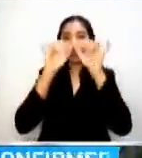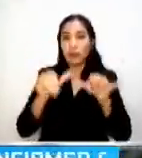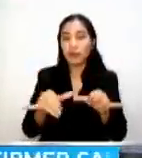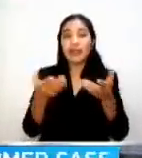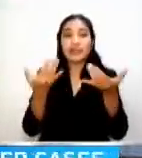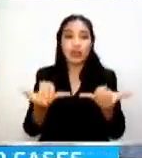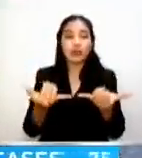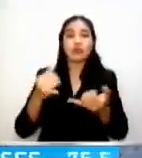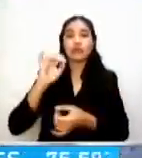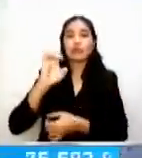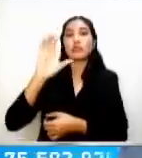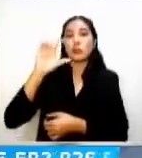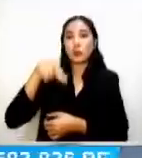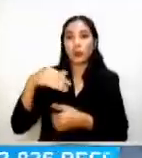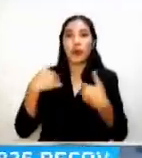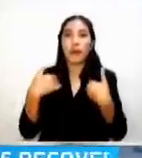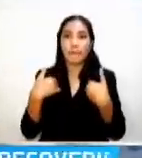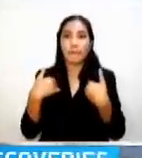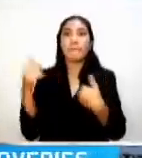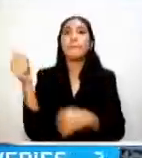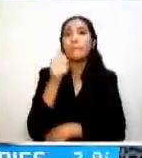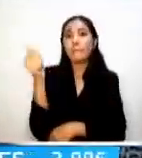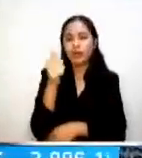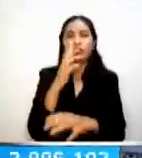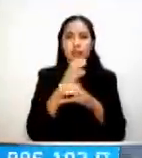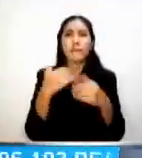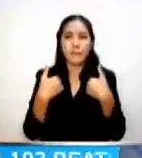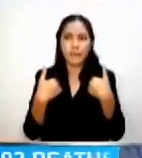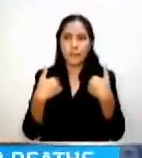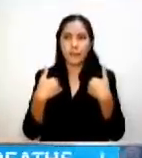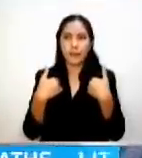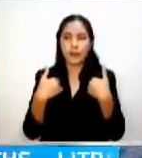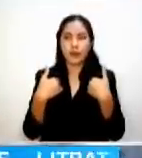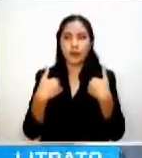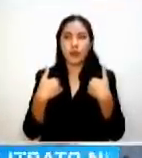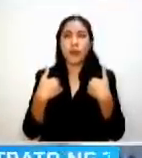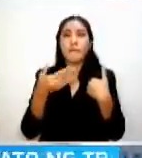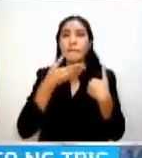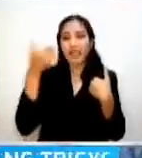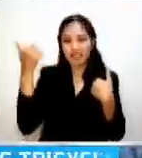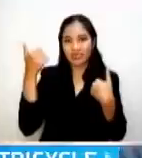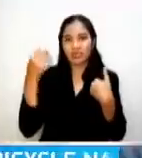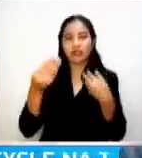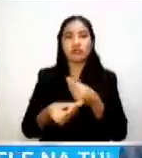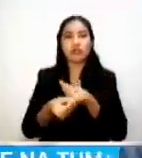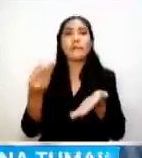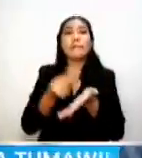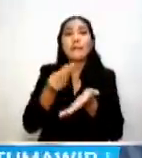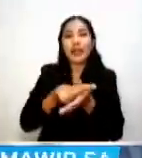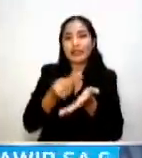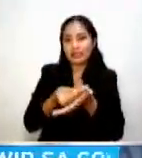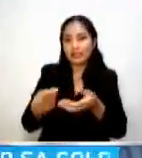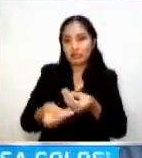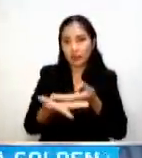na transportasyon. Kaya ang sinasabi nila, mas mainam kapag cash na yung pinamigay at ito ay matatanggap